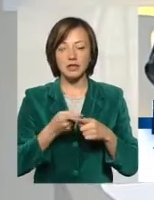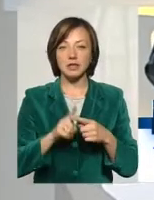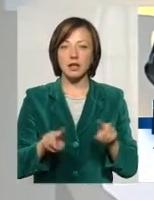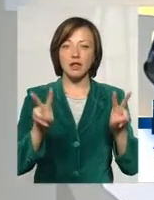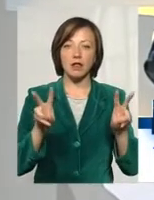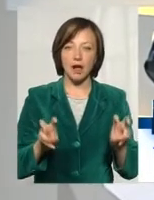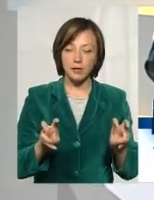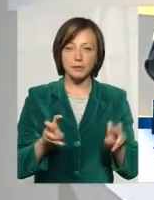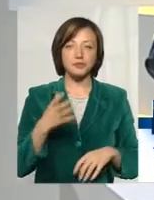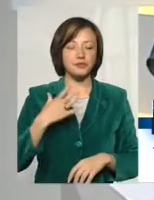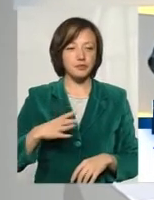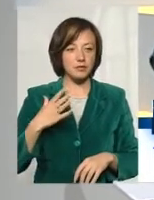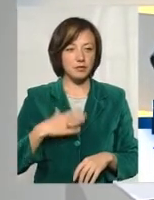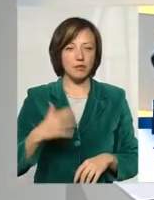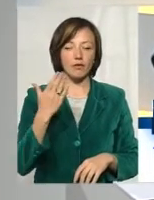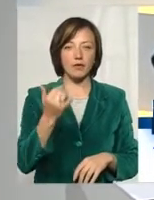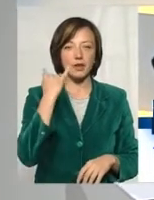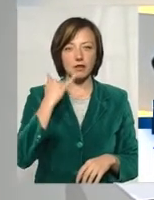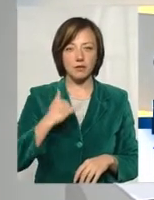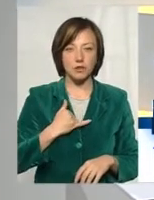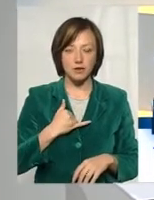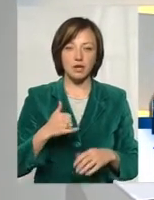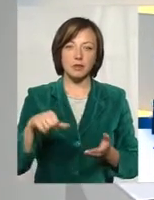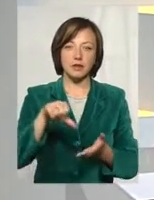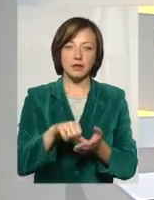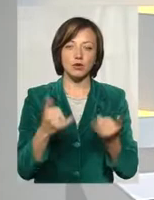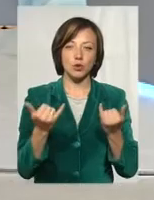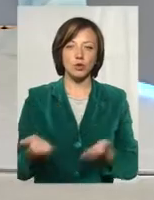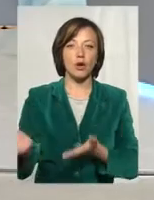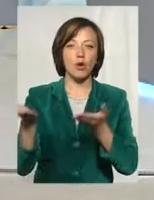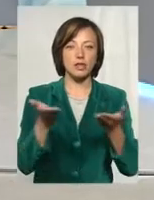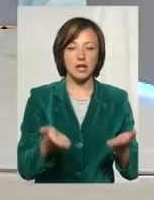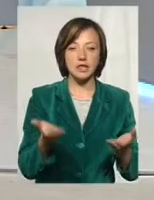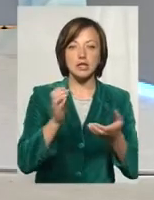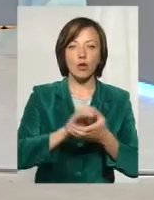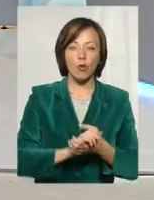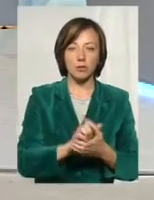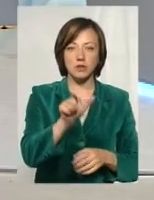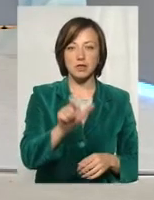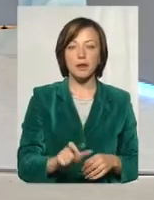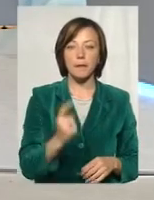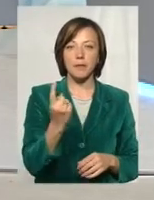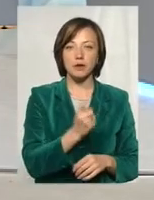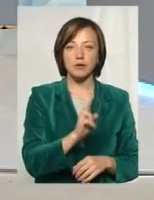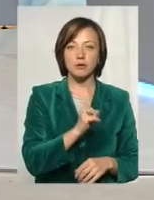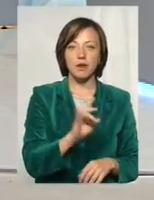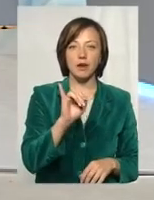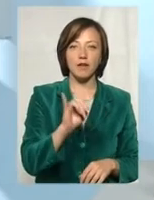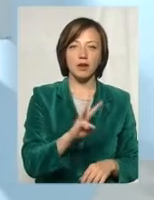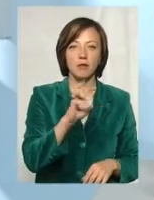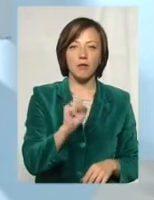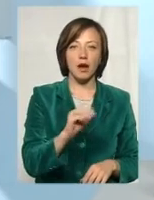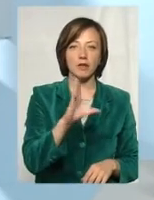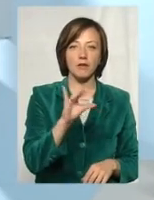зазначеної теми, чекаємо на ваші телефонні дзвінки. Я представляю сьогоднішніх наших гостей. Знайомтеся. Кузьма Іванович Матвіюк,